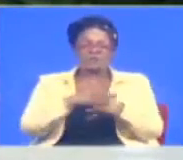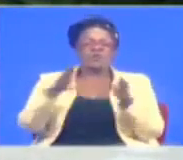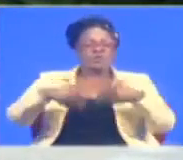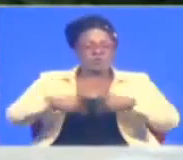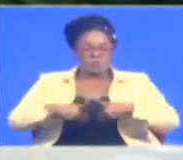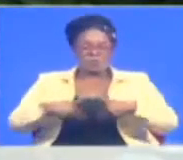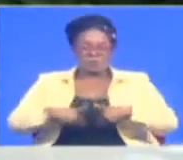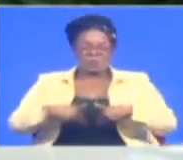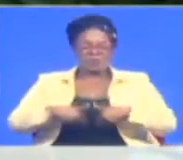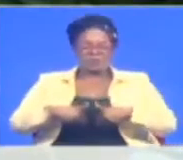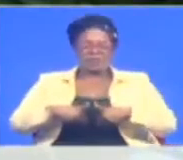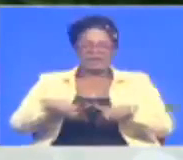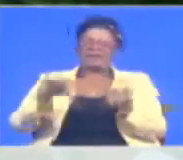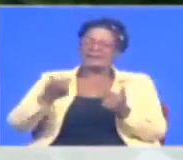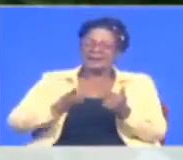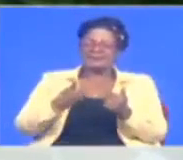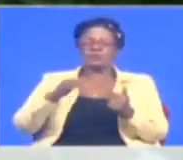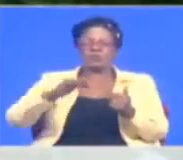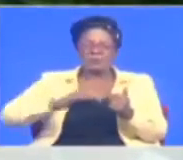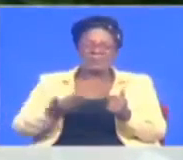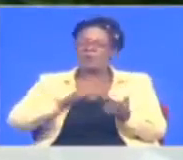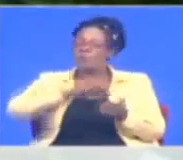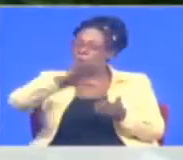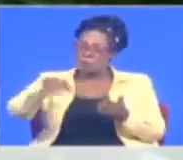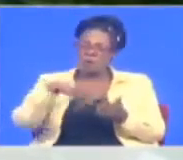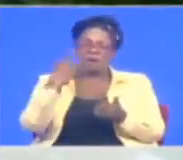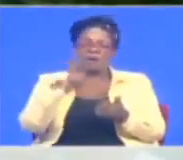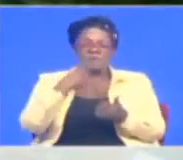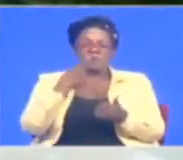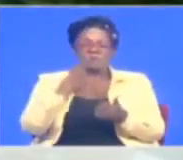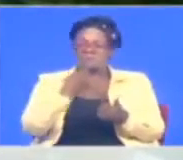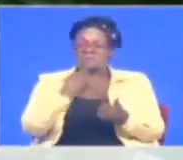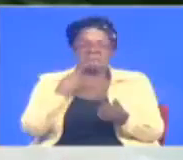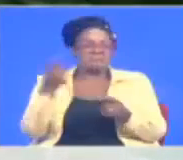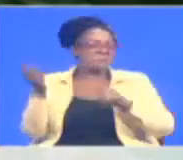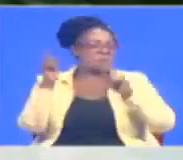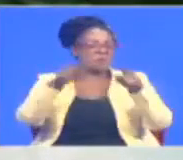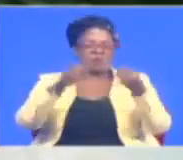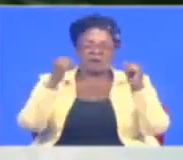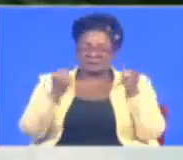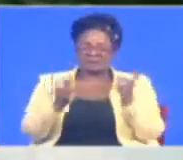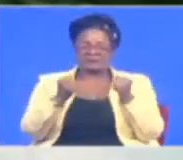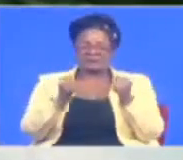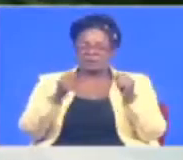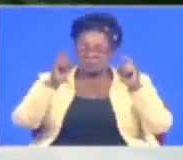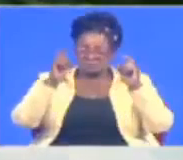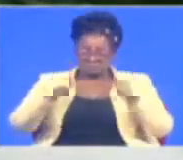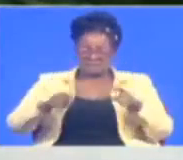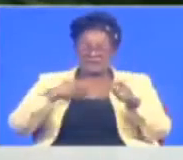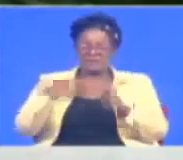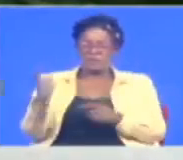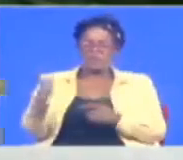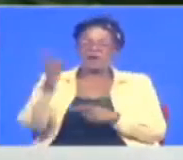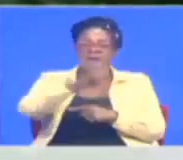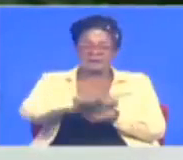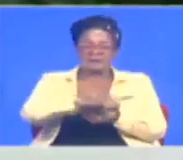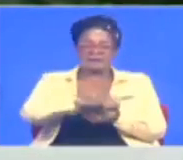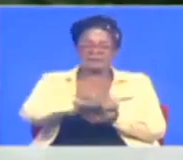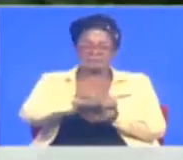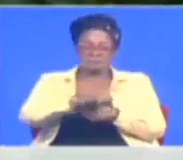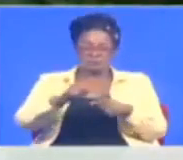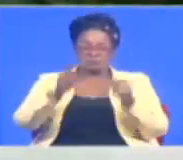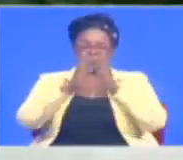na wasichana na akina mama ambao waliambiwa wao hawezi karibia huko, tuwe na siku moja ya